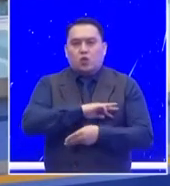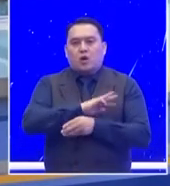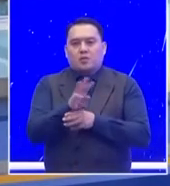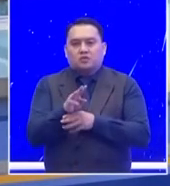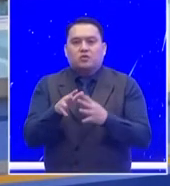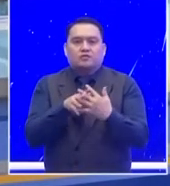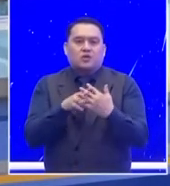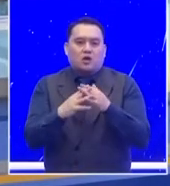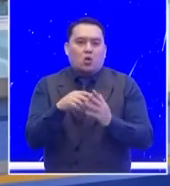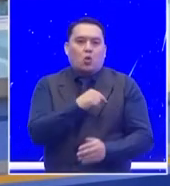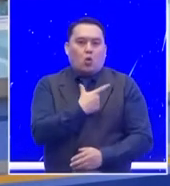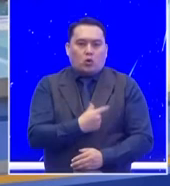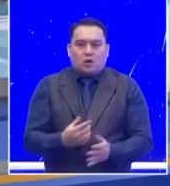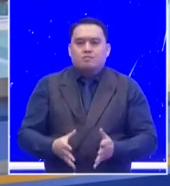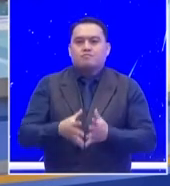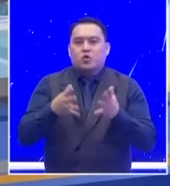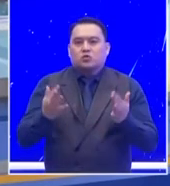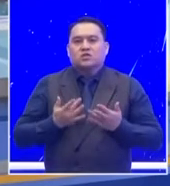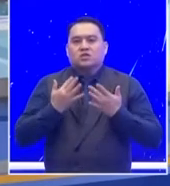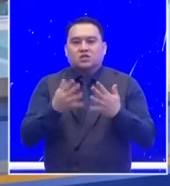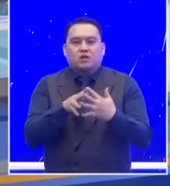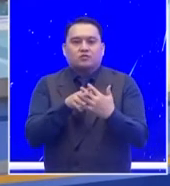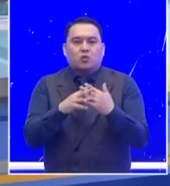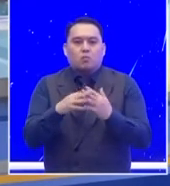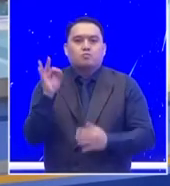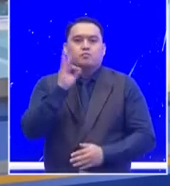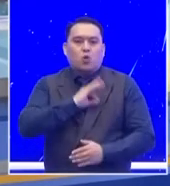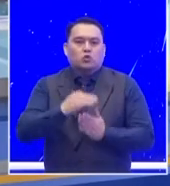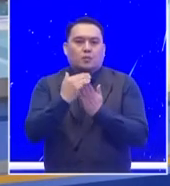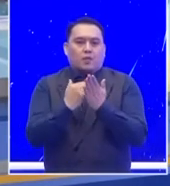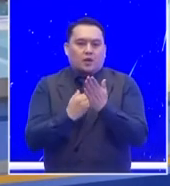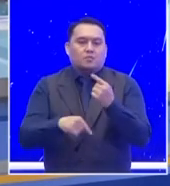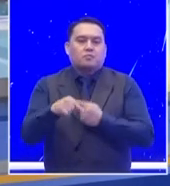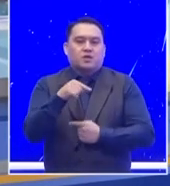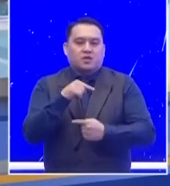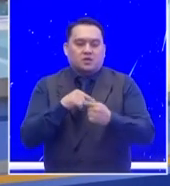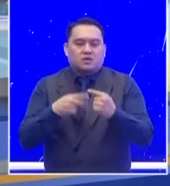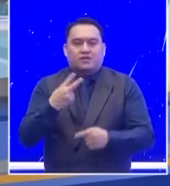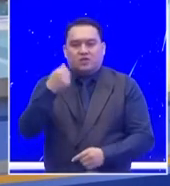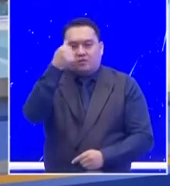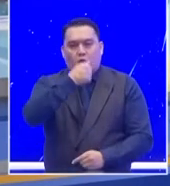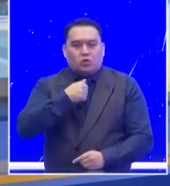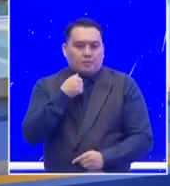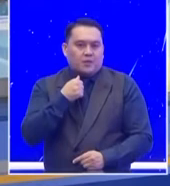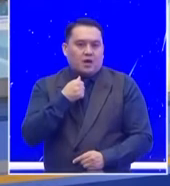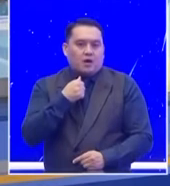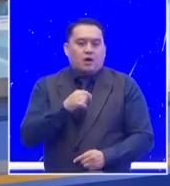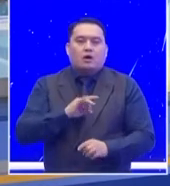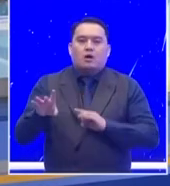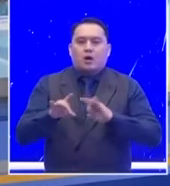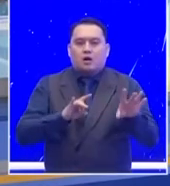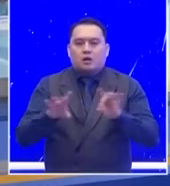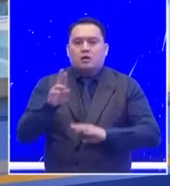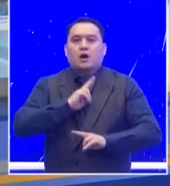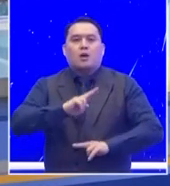с дипломом в село. К слову, большим спросом среди сельской молодежи пользуется программа «Бизнес-карта 2020». Стоит отметить, что разъяснительная работа